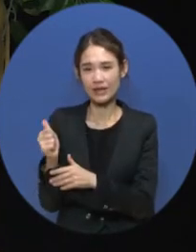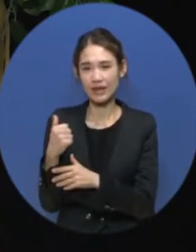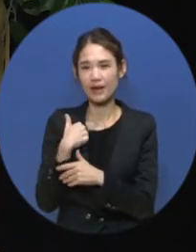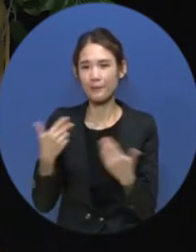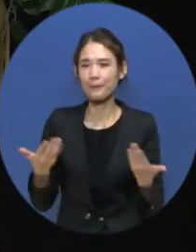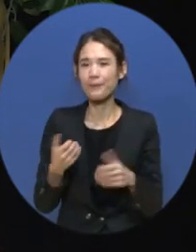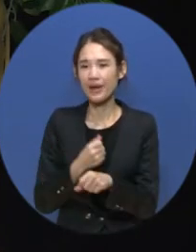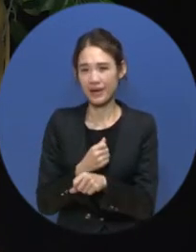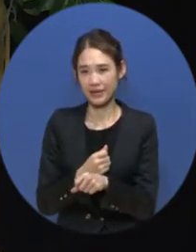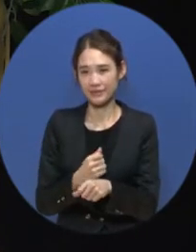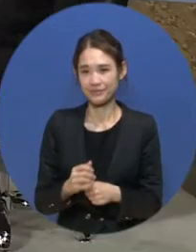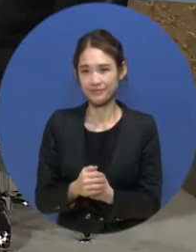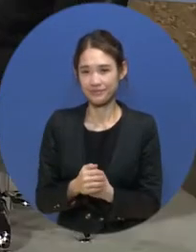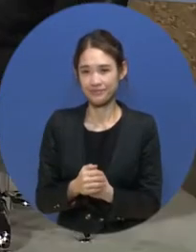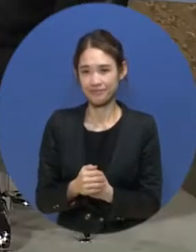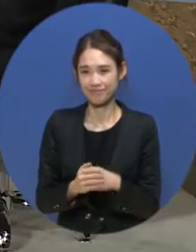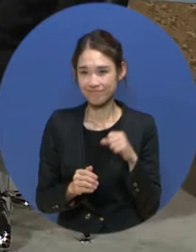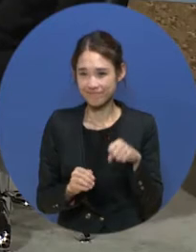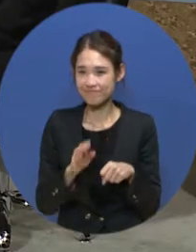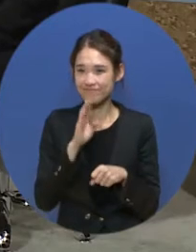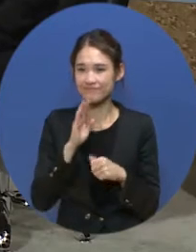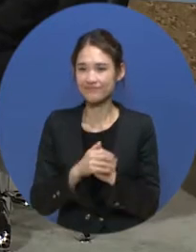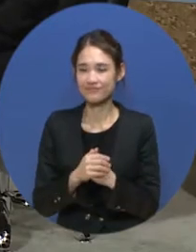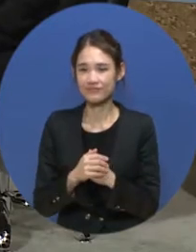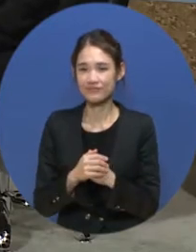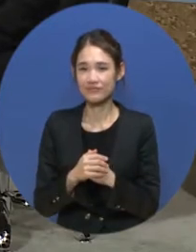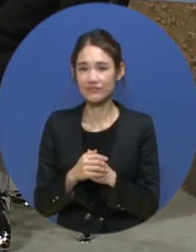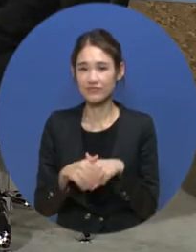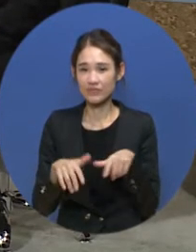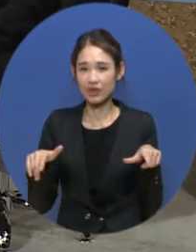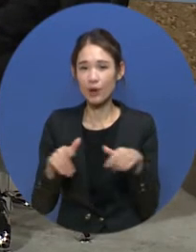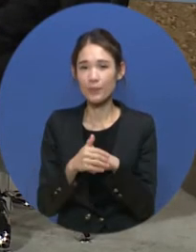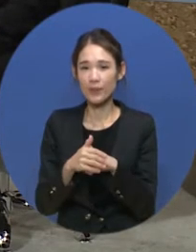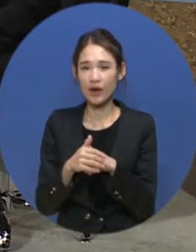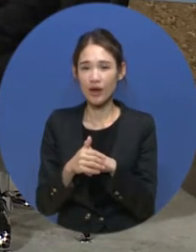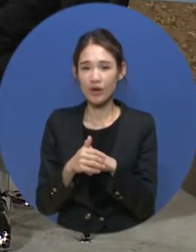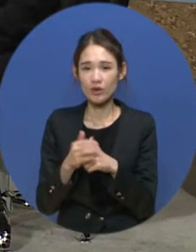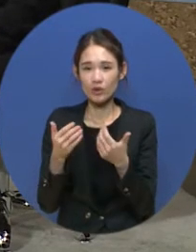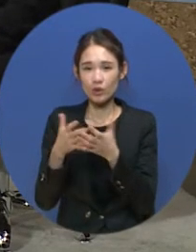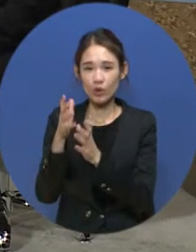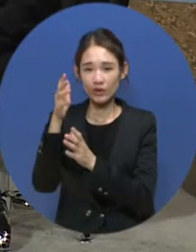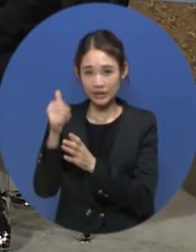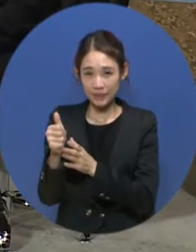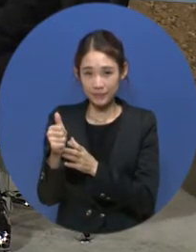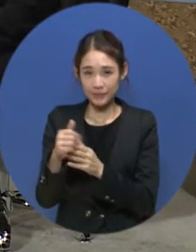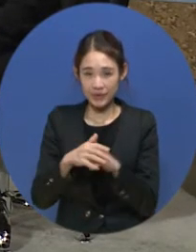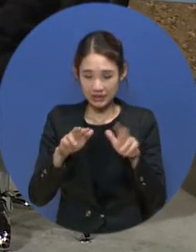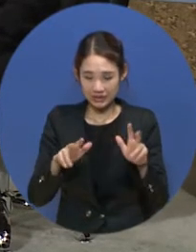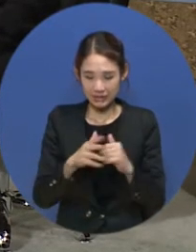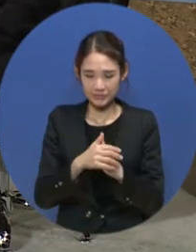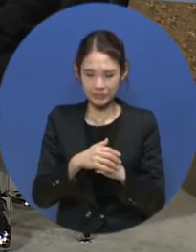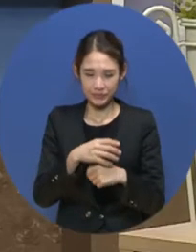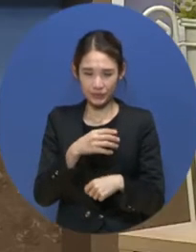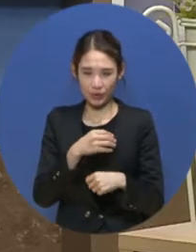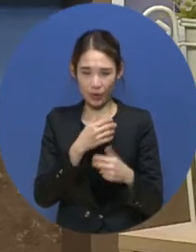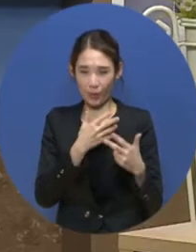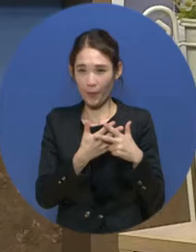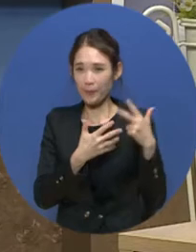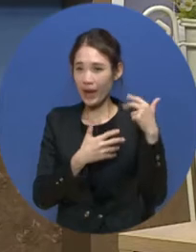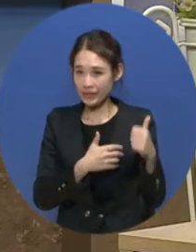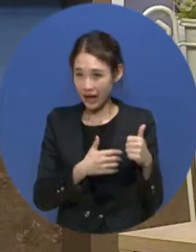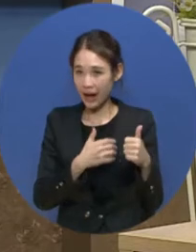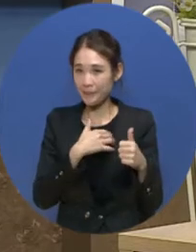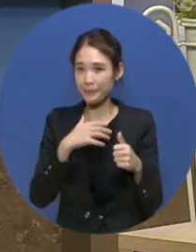있을 것 같습니다. 네. 네. 네. 일반 또 원장으로 계셨을 때랑 또 지금 지금 이렇게 회장 직을 하고